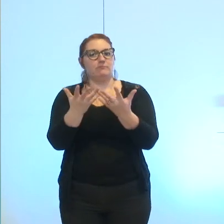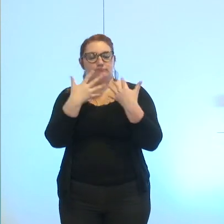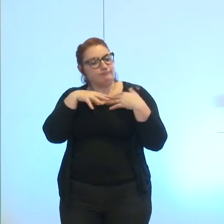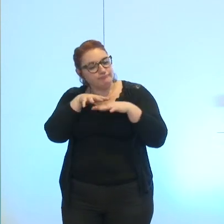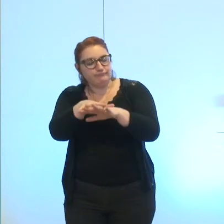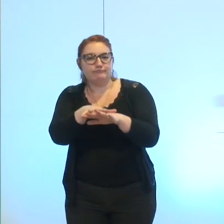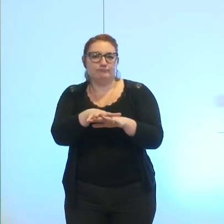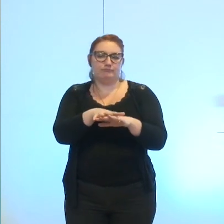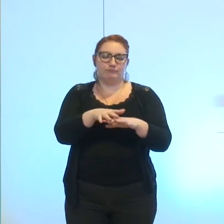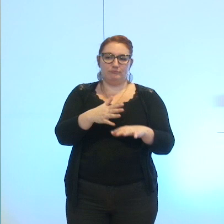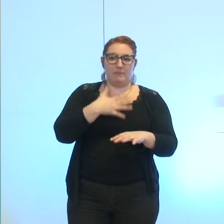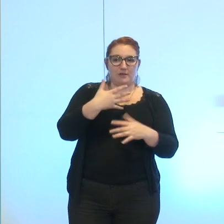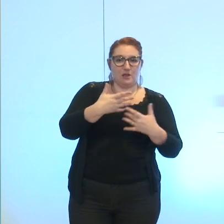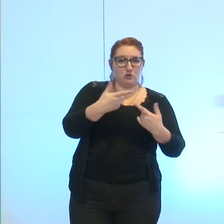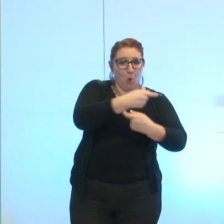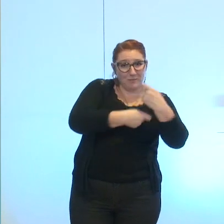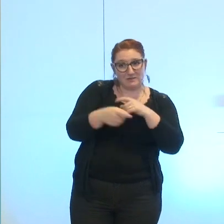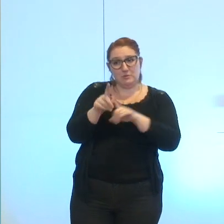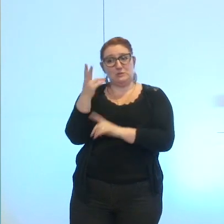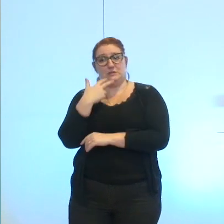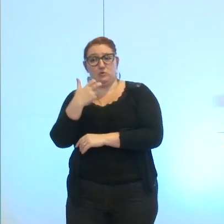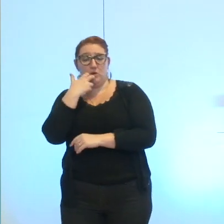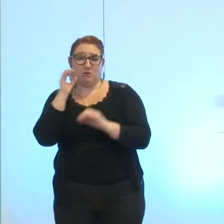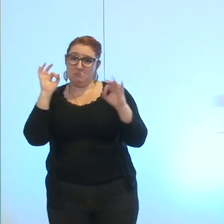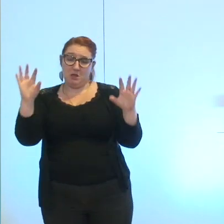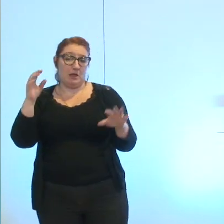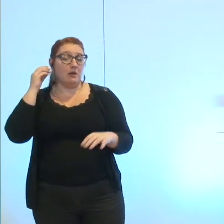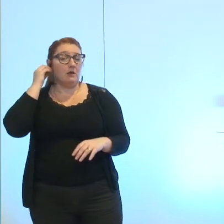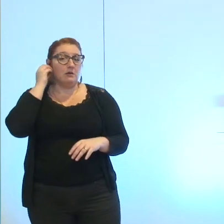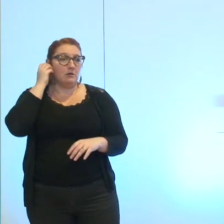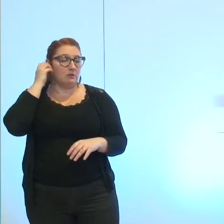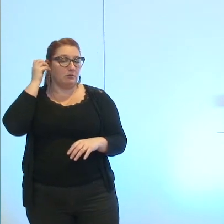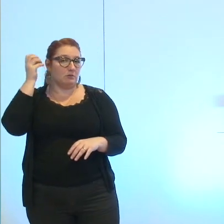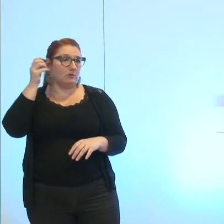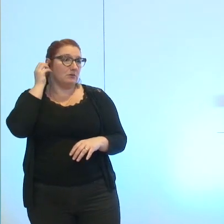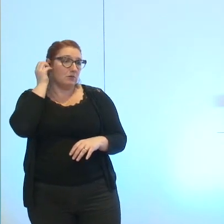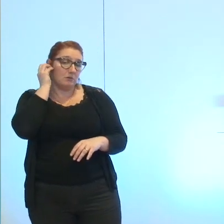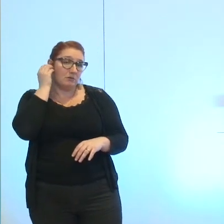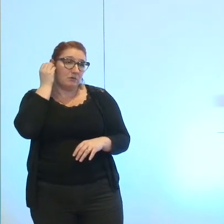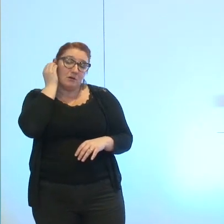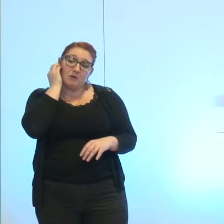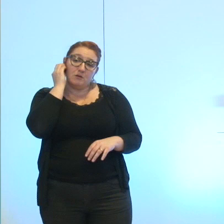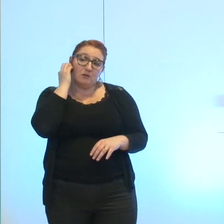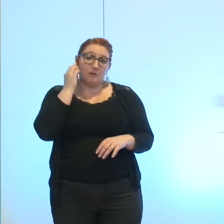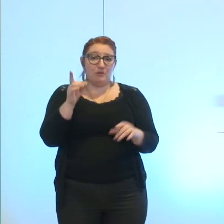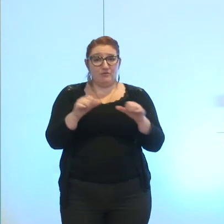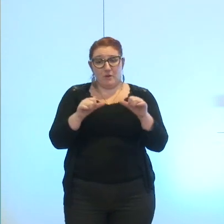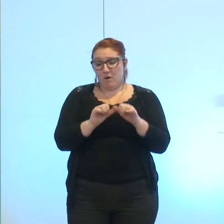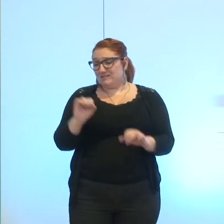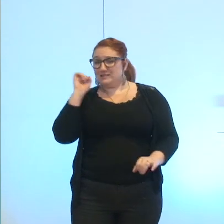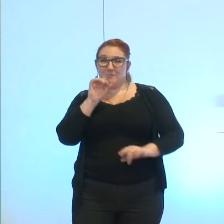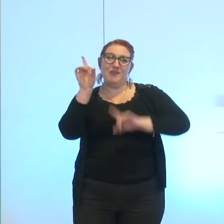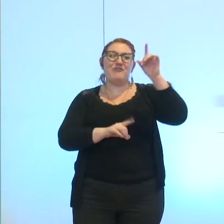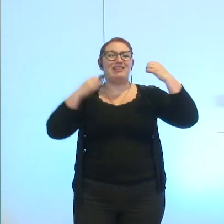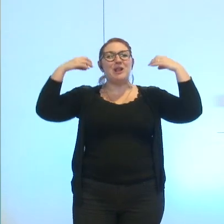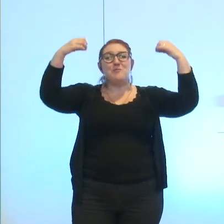commercial que que que citoyens typiquement qui ont fait une fête des lumières samedi enfin voilà il y a ce sont des ch comme ça qu'il faut